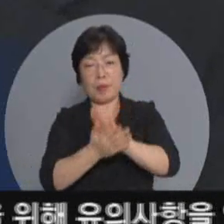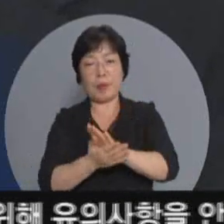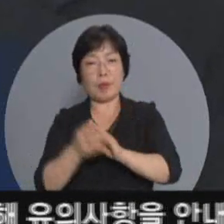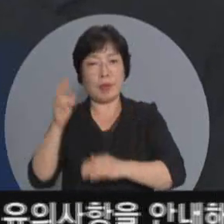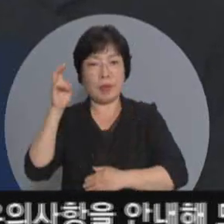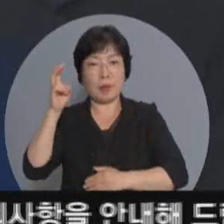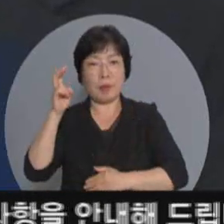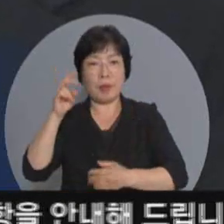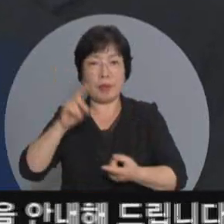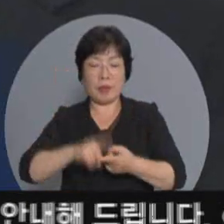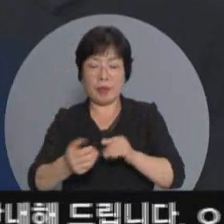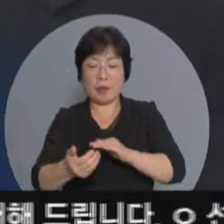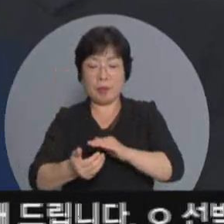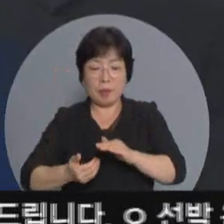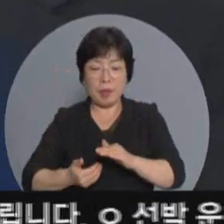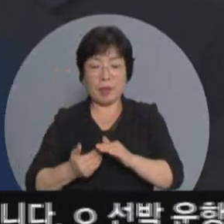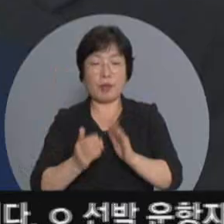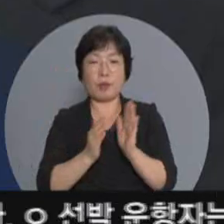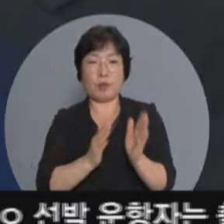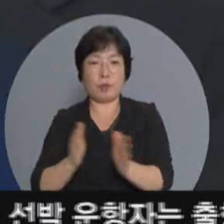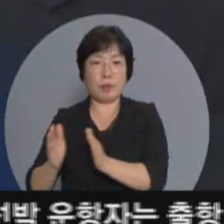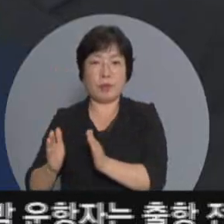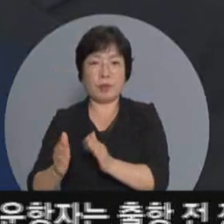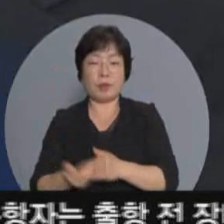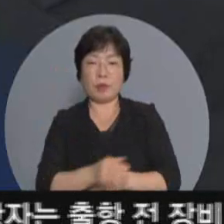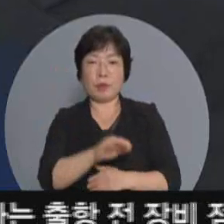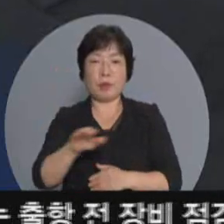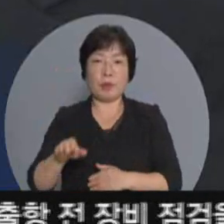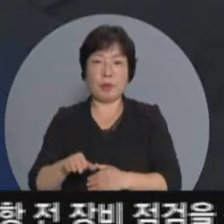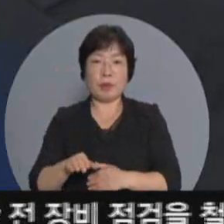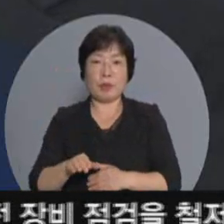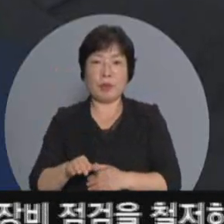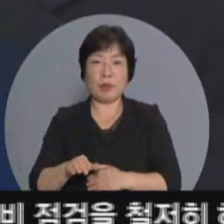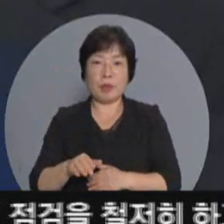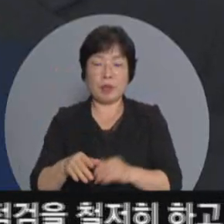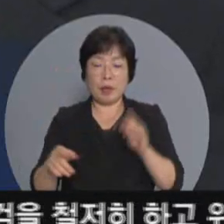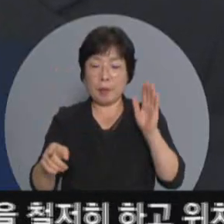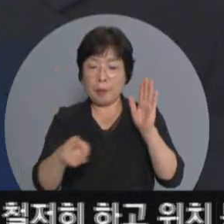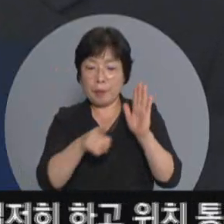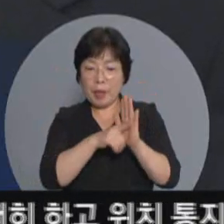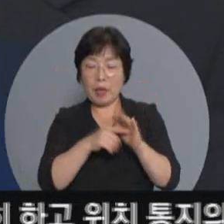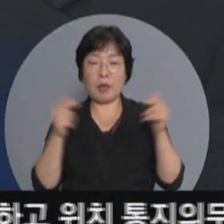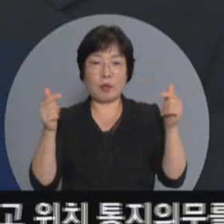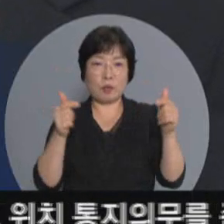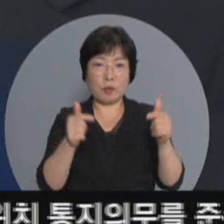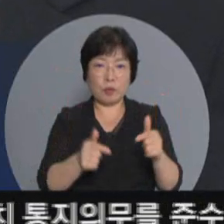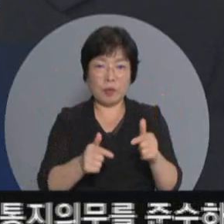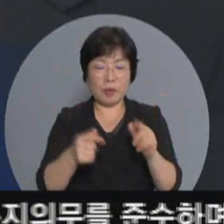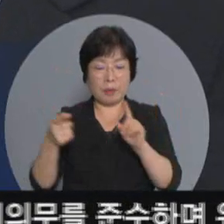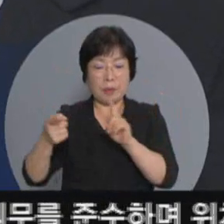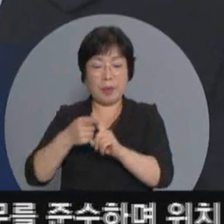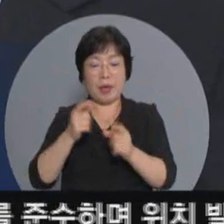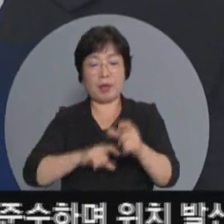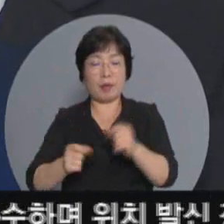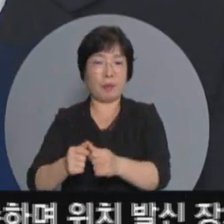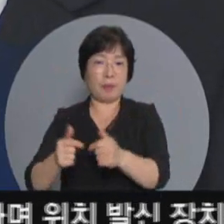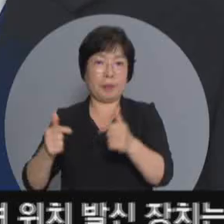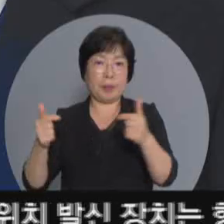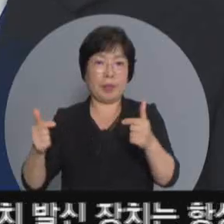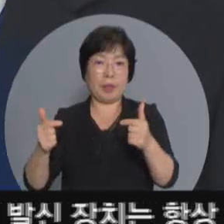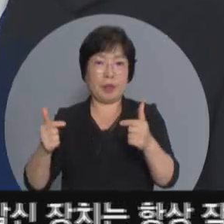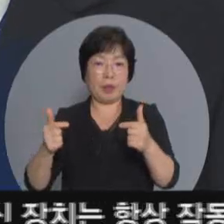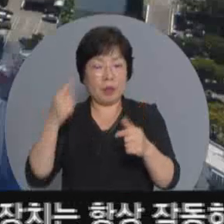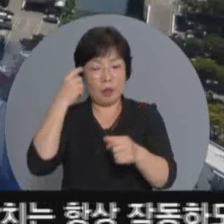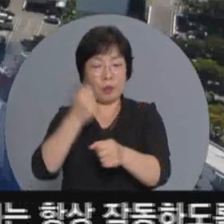됩니다. 그에 대해서 미리 대응을 하고 그다음에 저희가 받게 될 어떤 부정적 영향을 최소화하고 그다음에 긍정적 영향을 좀 극대화하고자